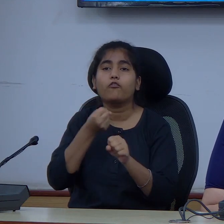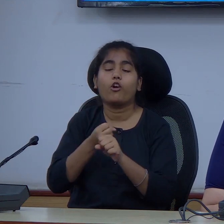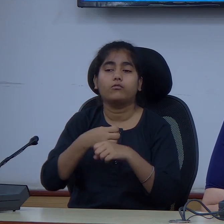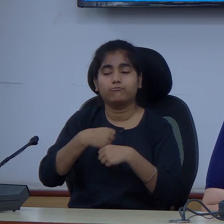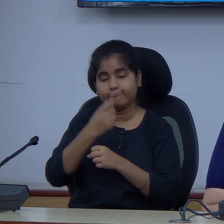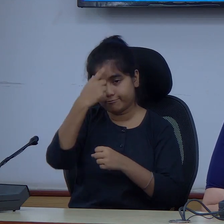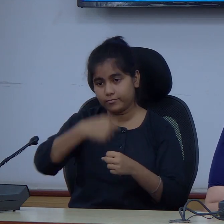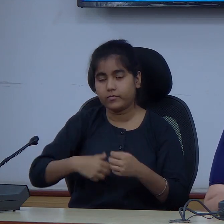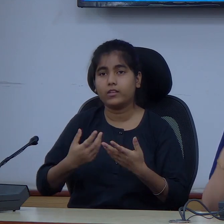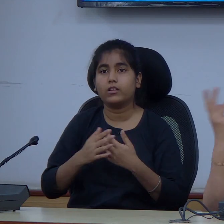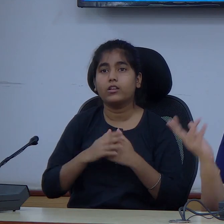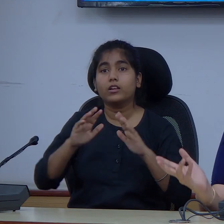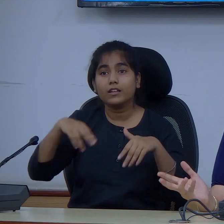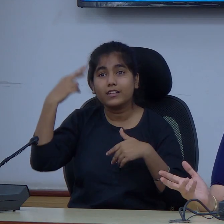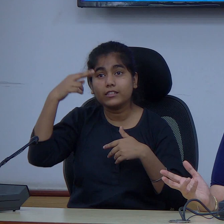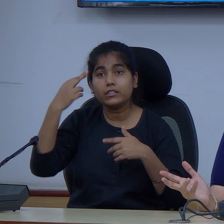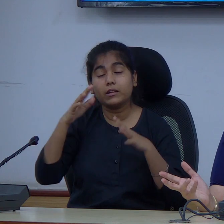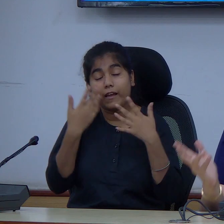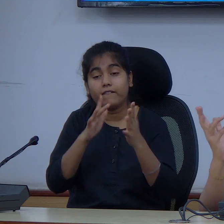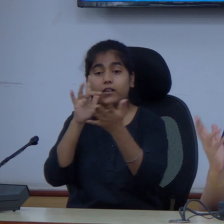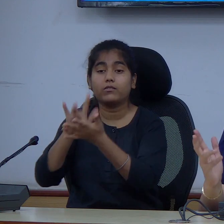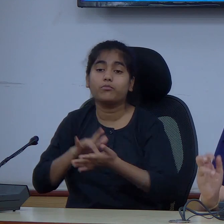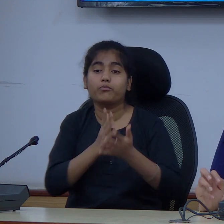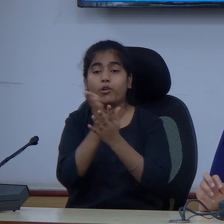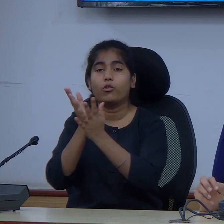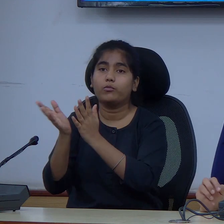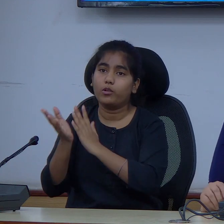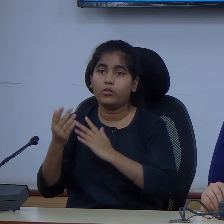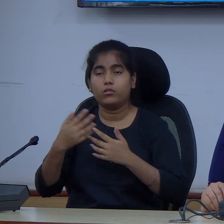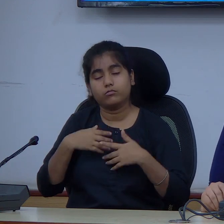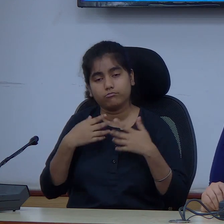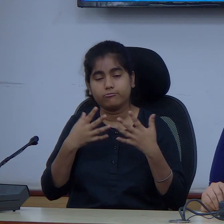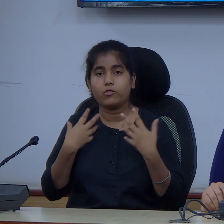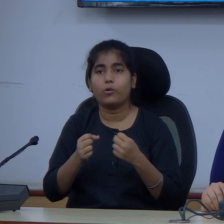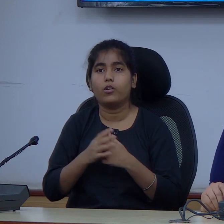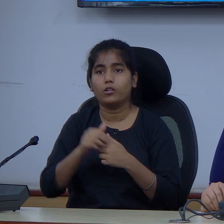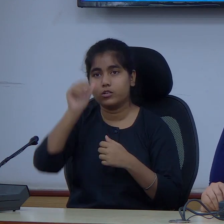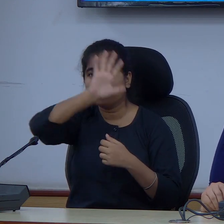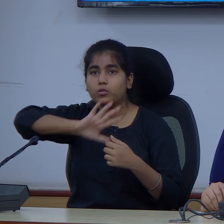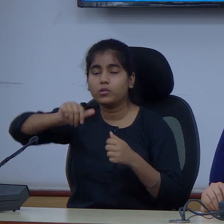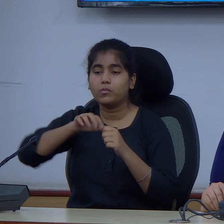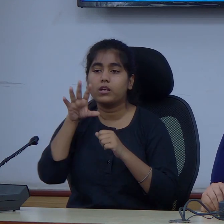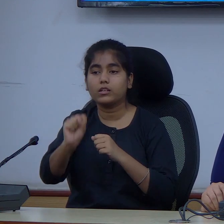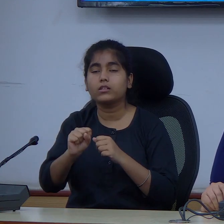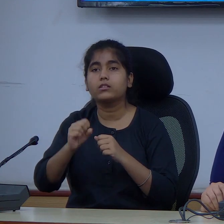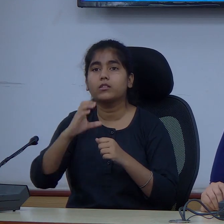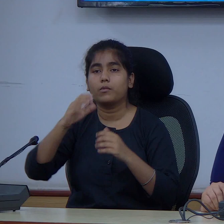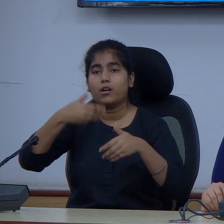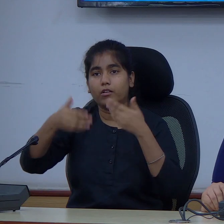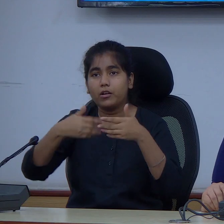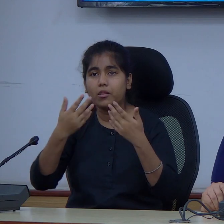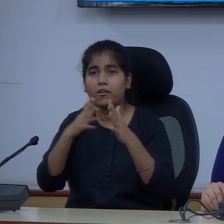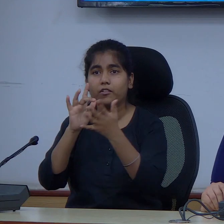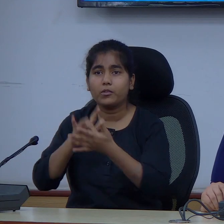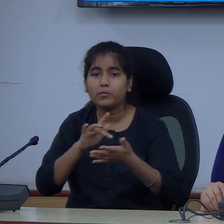सेनानी बनना चाहिए, क्योंकि हमें सुगम्यता हर क्षेत्र में लानी है, और सुगम्य भारत अभियान जिसके तहत में अगर सुगम्यता हर जगह हो तो